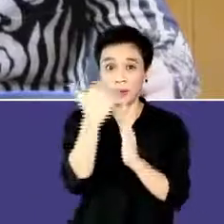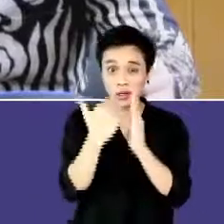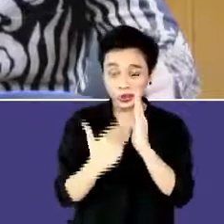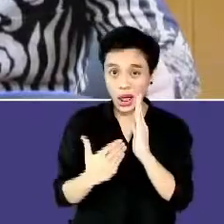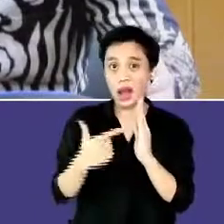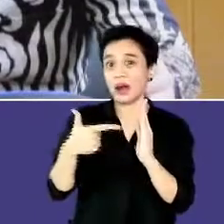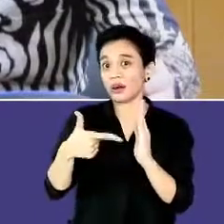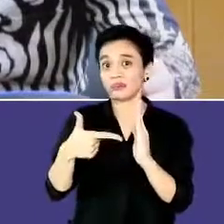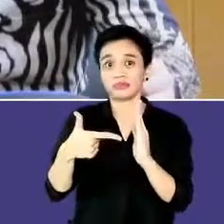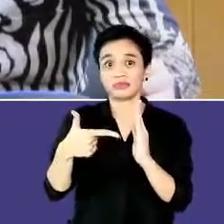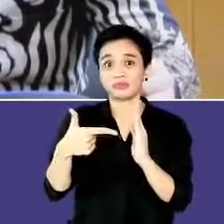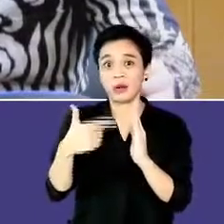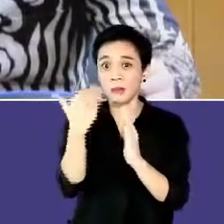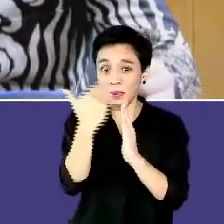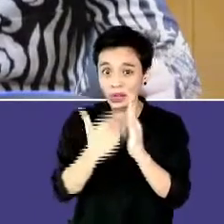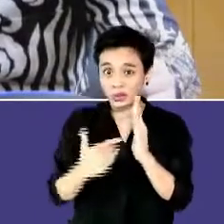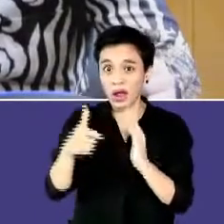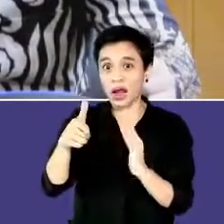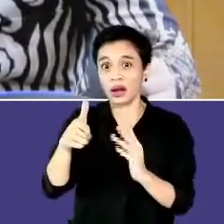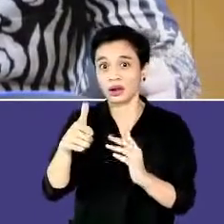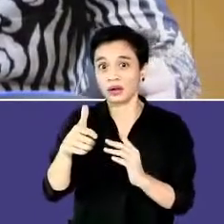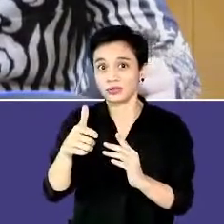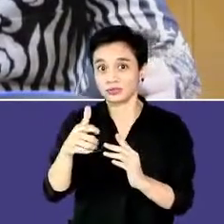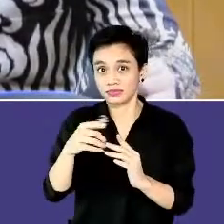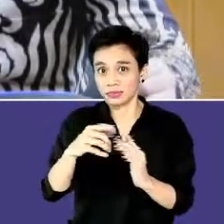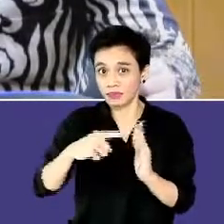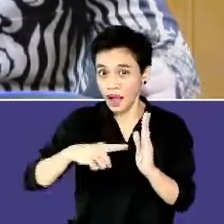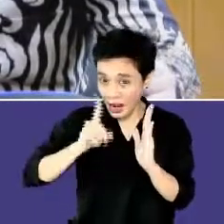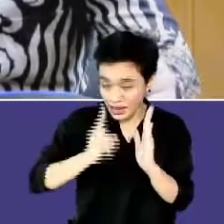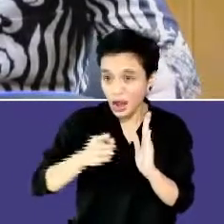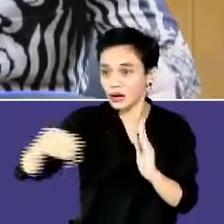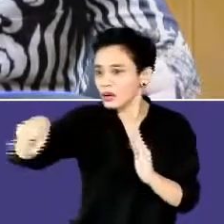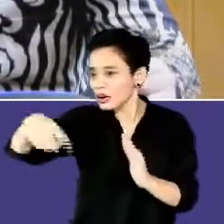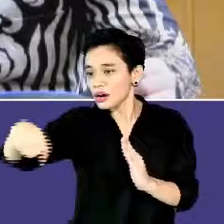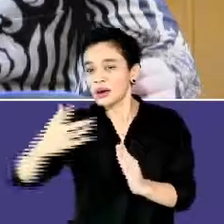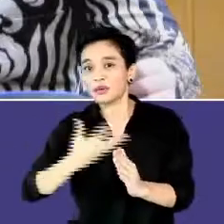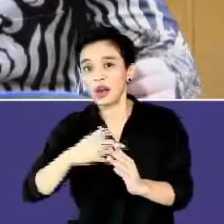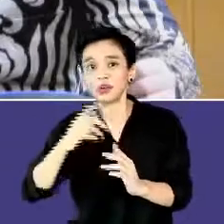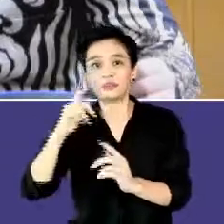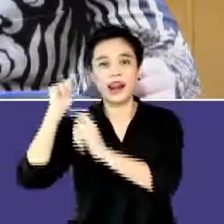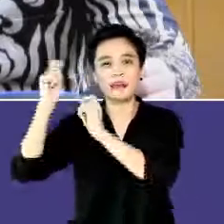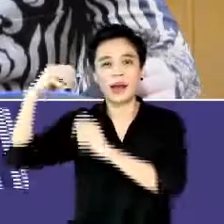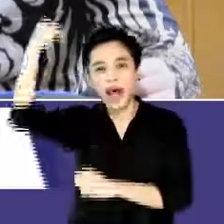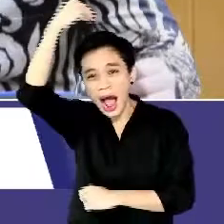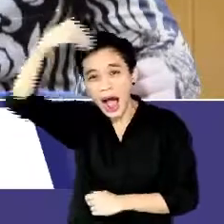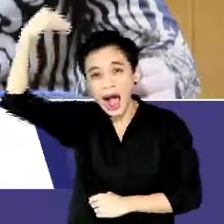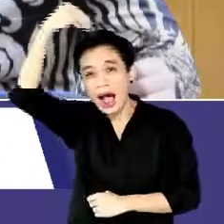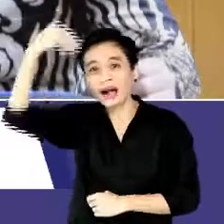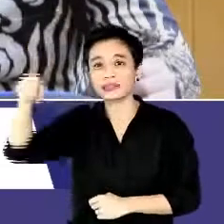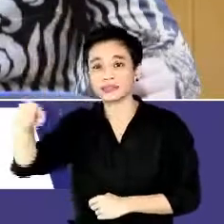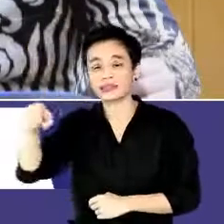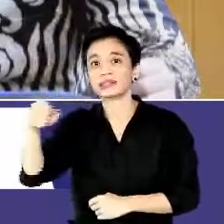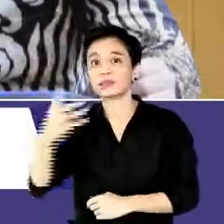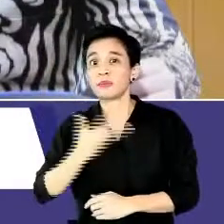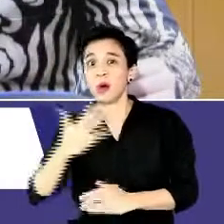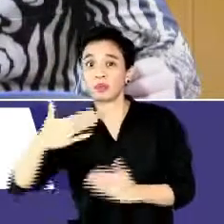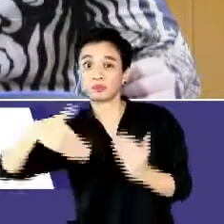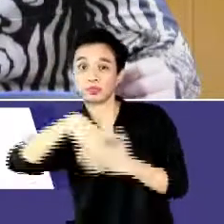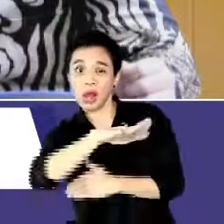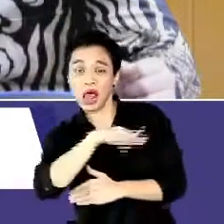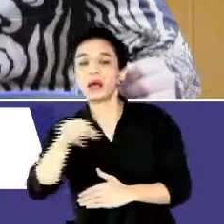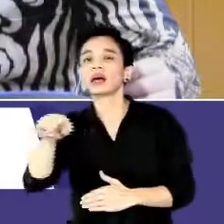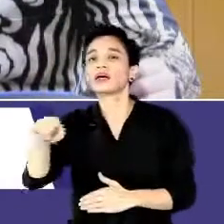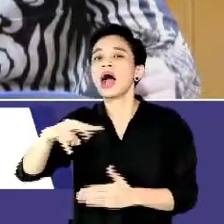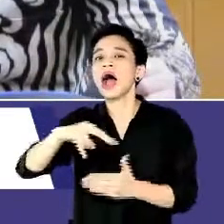ini maka akan berlaku maka siapapun yang ingin melintasi bahkan pada saat lebaran haji pun harus telah